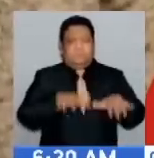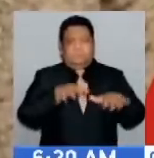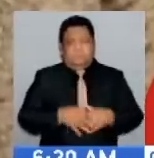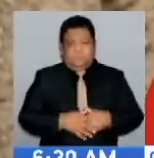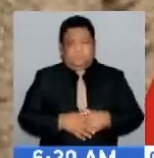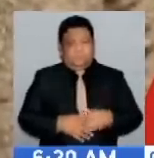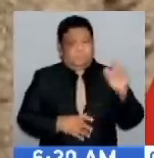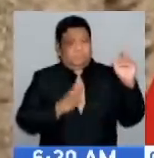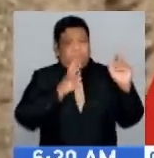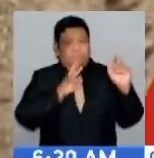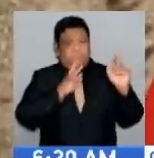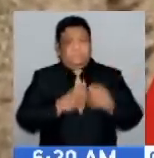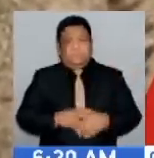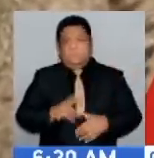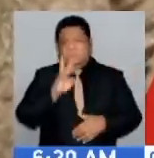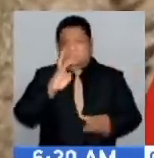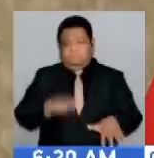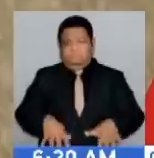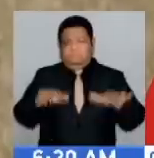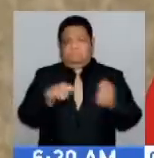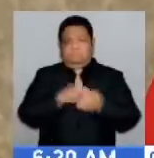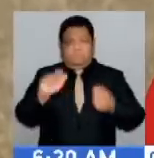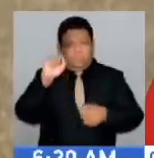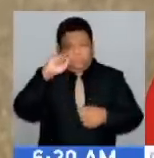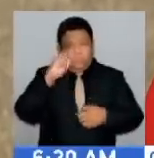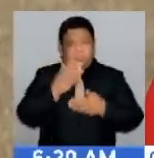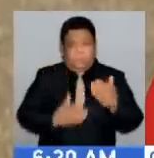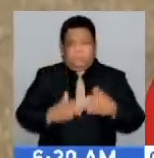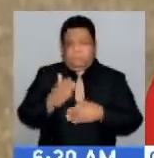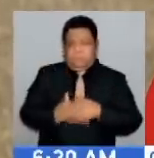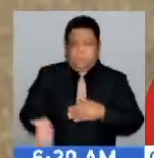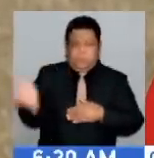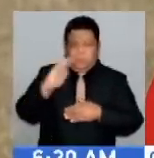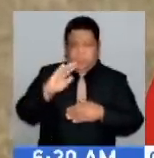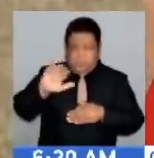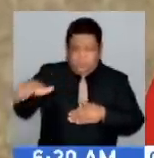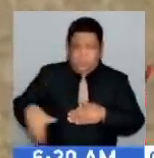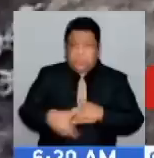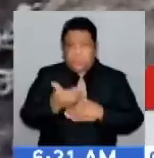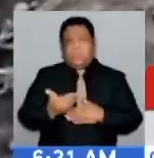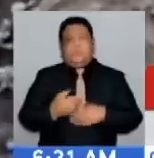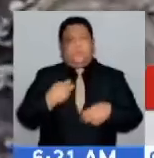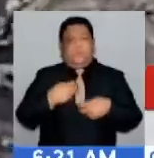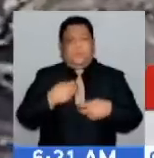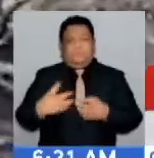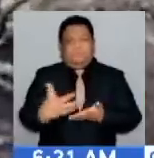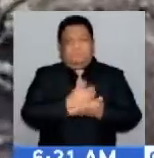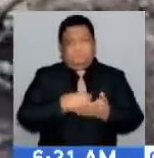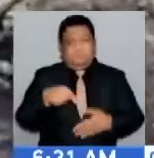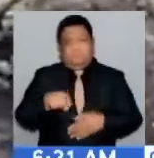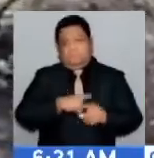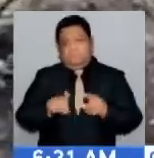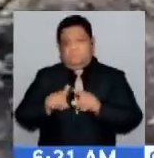mga sibuyas. Halos yung iba magdabag. Mahirapan po na mag-recover sa mga 2 linggo po. Nakatakda